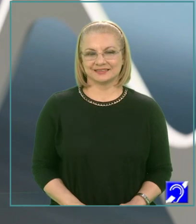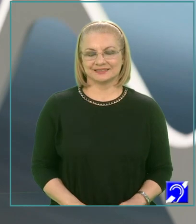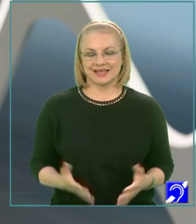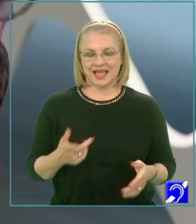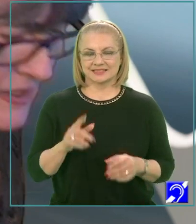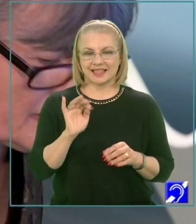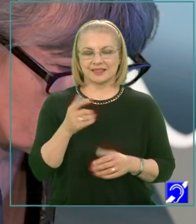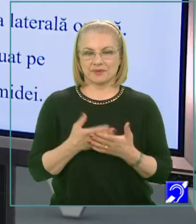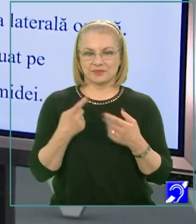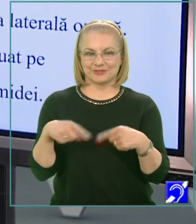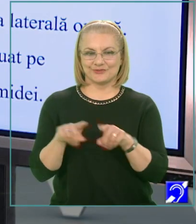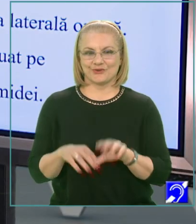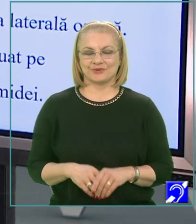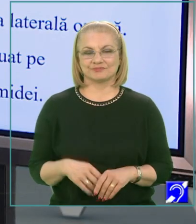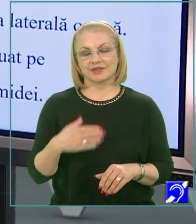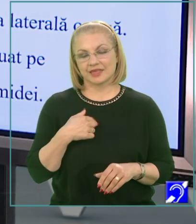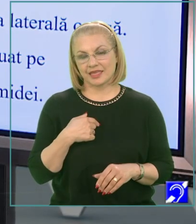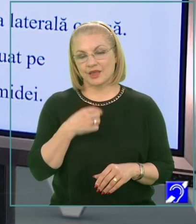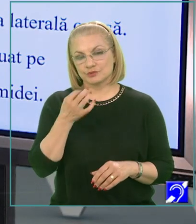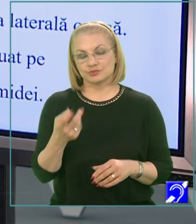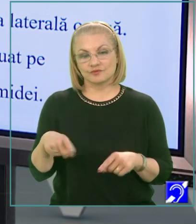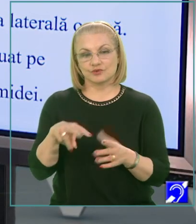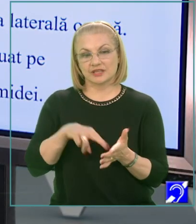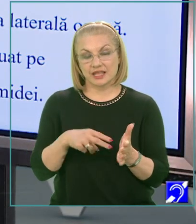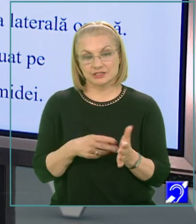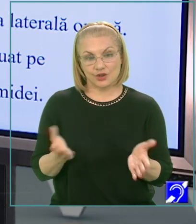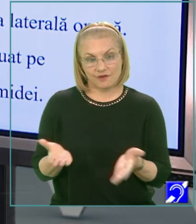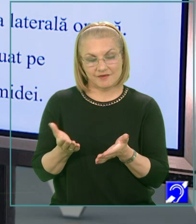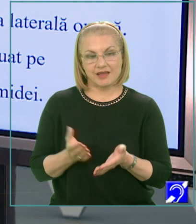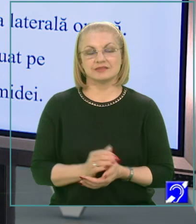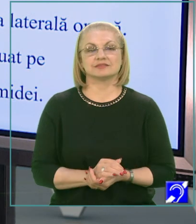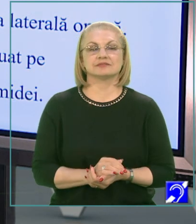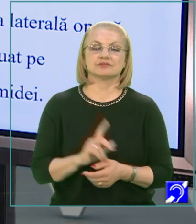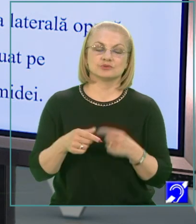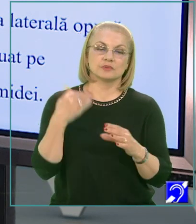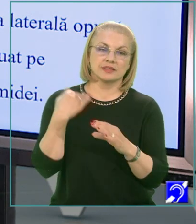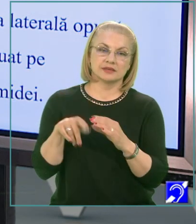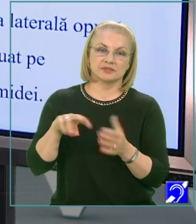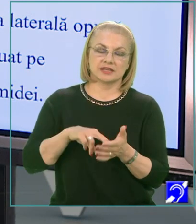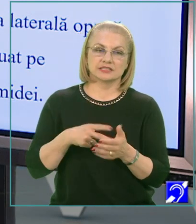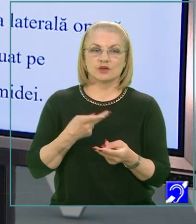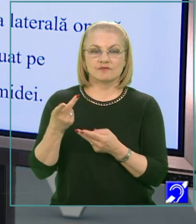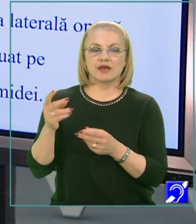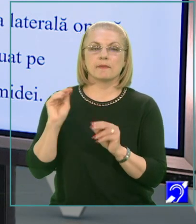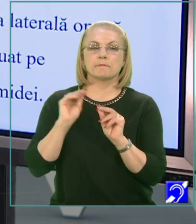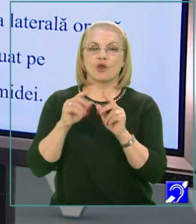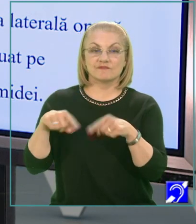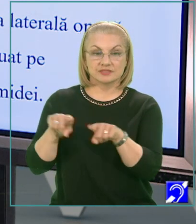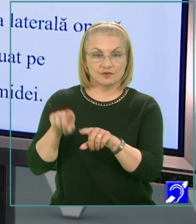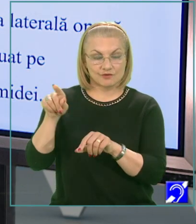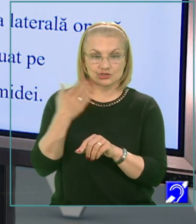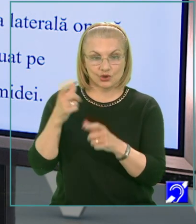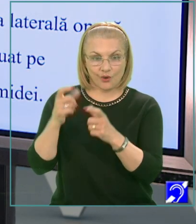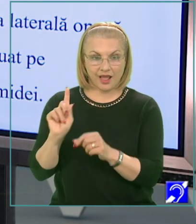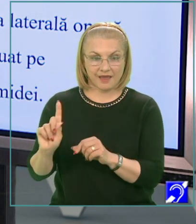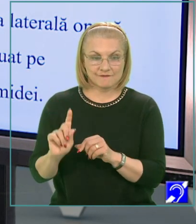tema pentru voi, eu vă recomand să o rezolvați și să trimiteți rezolvările profesorilor voștri,